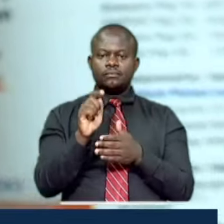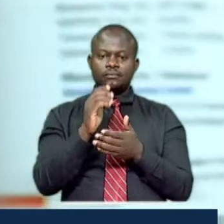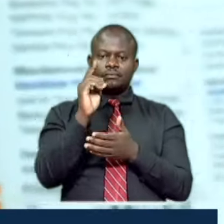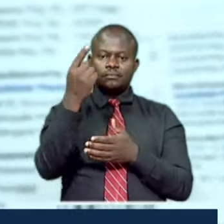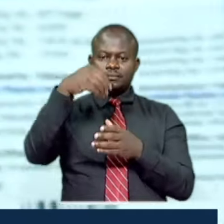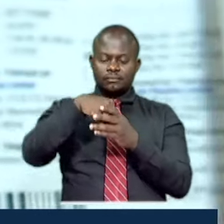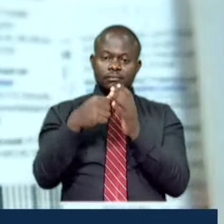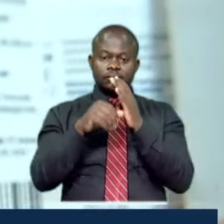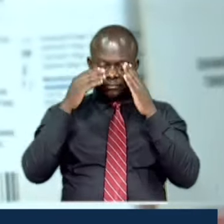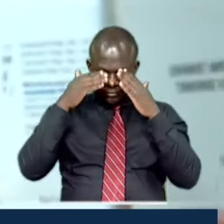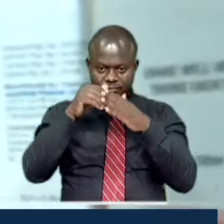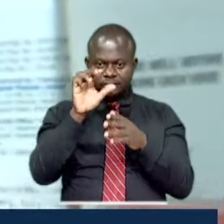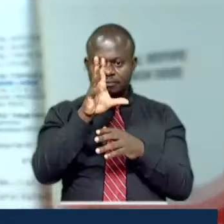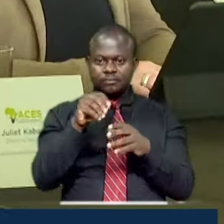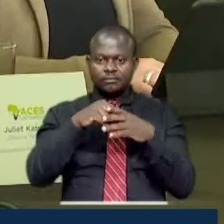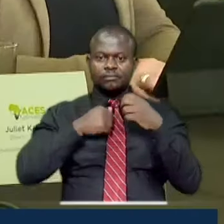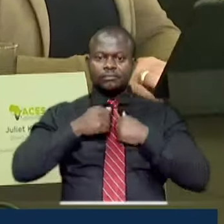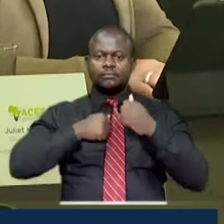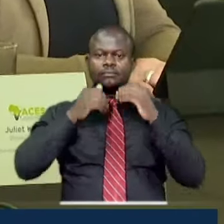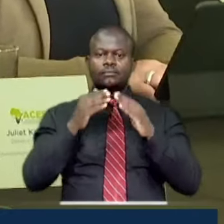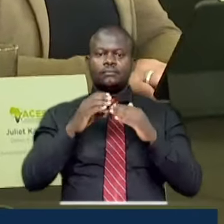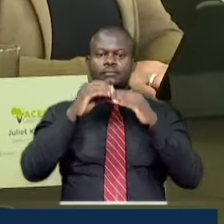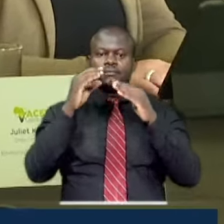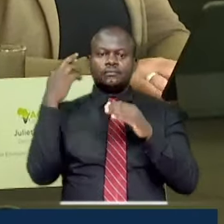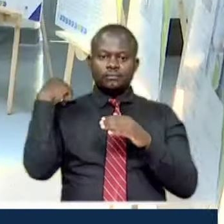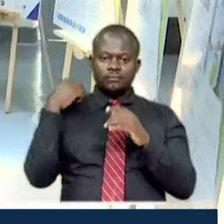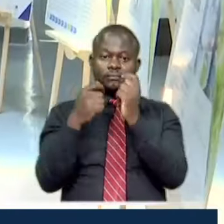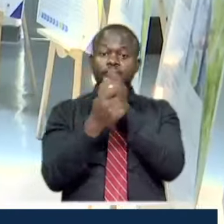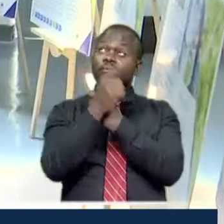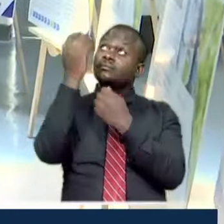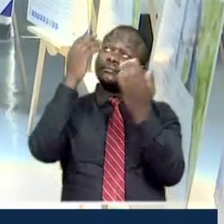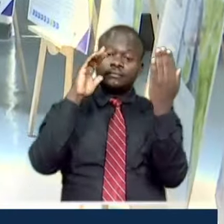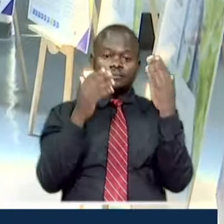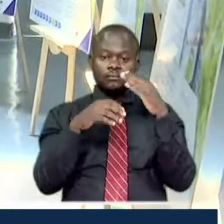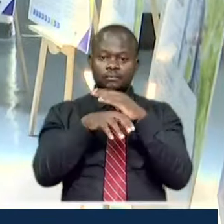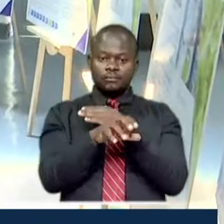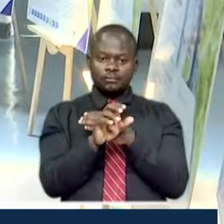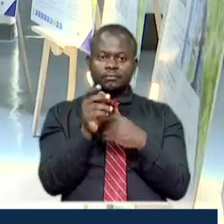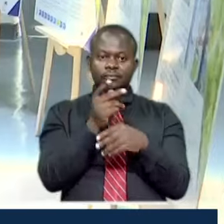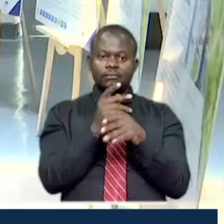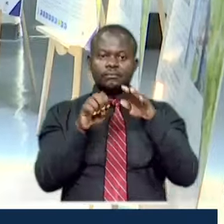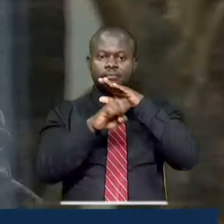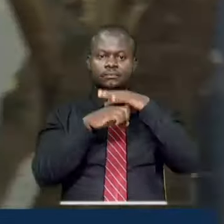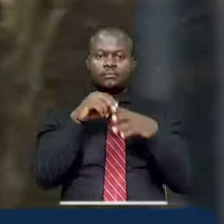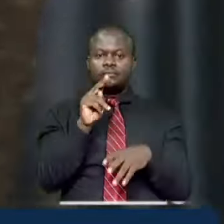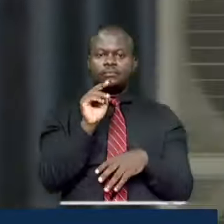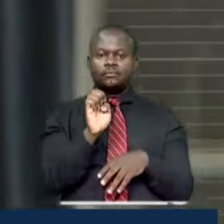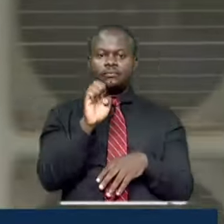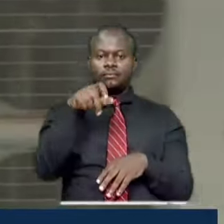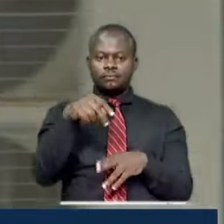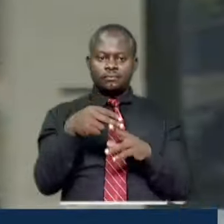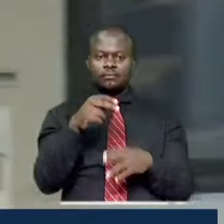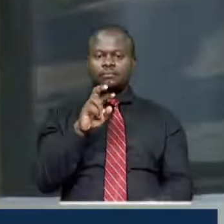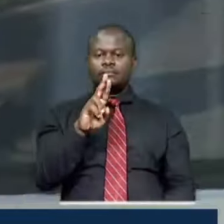mu bibazo byugarije umugabane wa Afurika harimo n'u Rwanda. Umuyobozi ushinzwe indagurika ry'ikirere mu ishami ryita ku bidukikije mu muryango w'abibumbye UNEP, Ruth